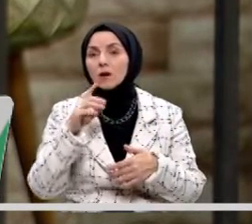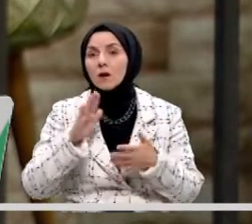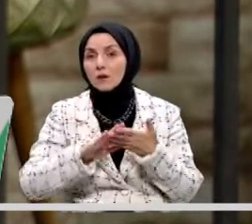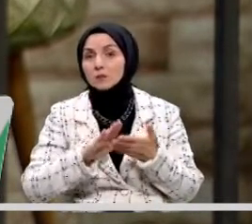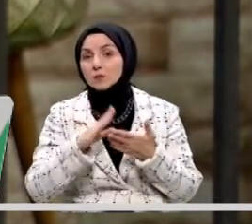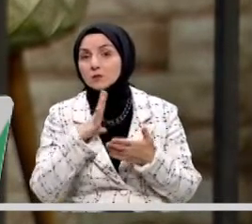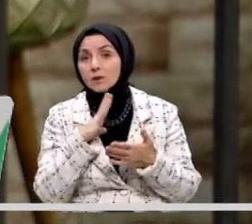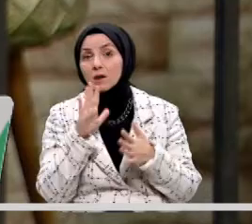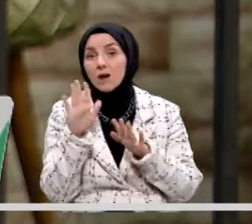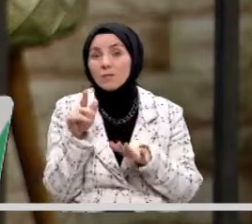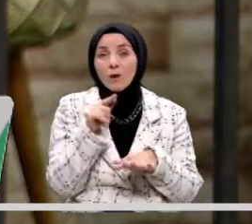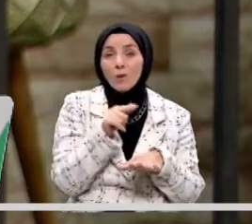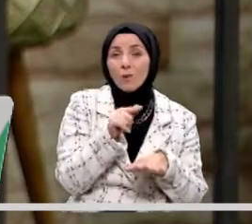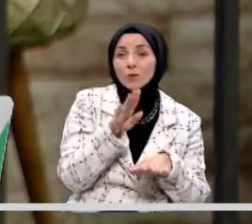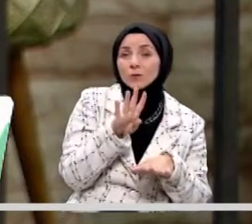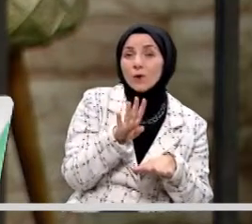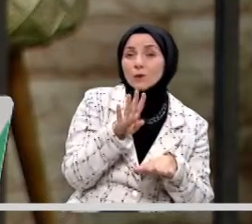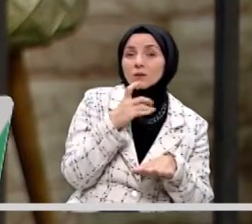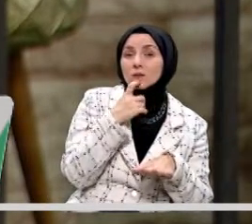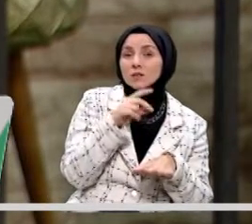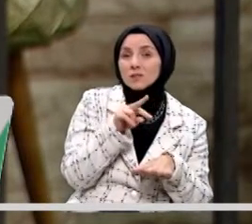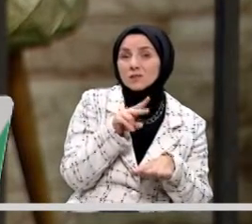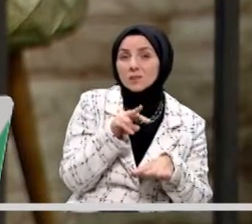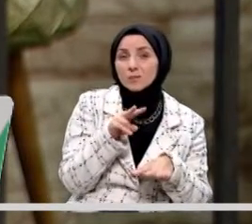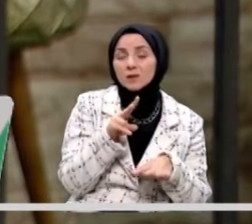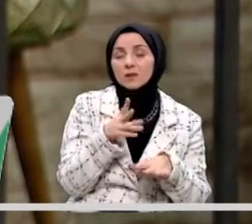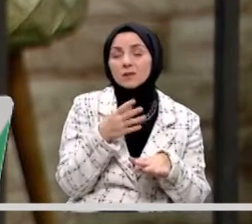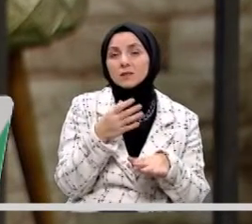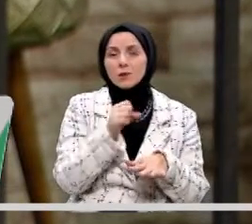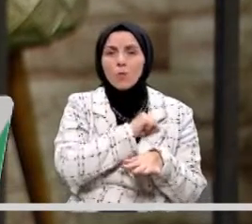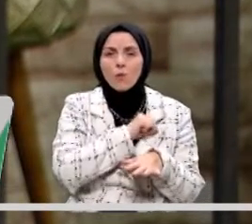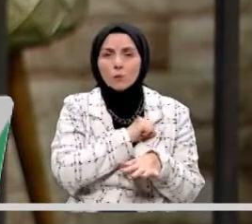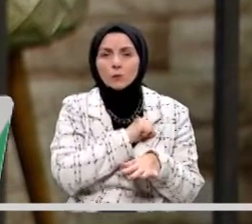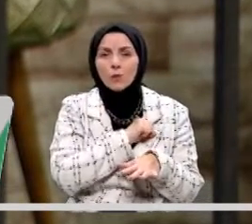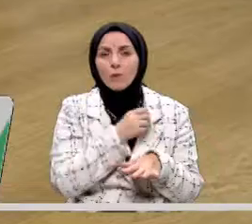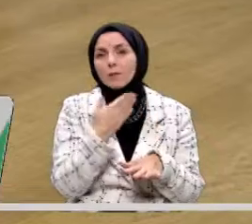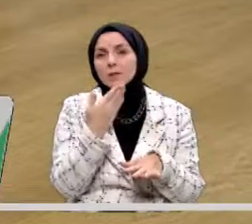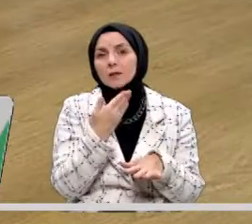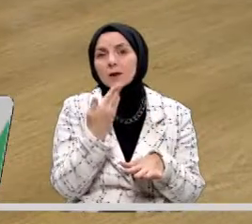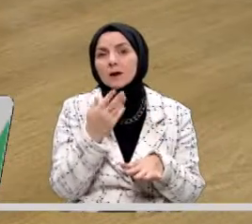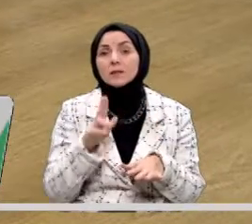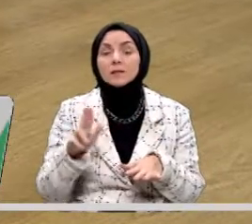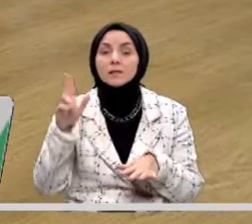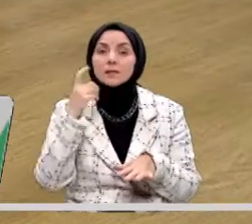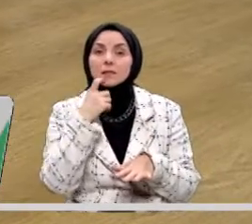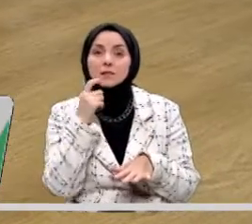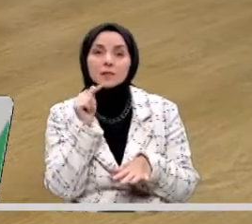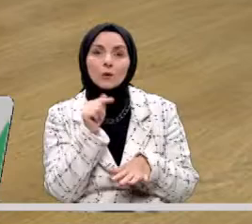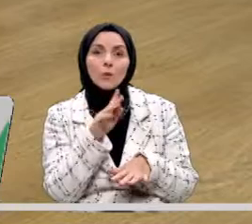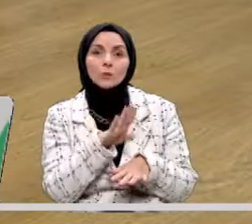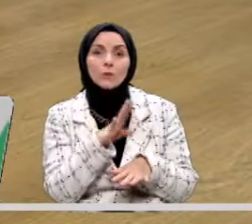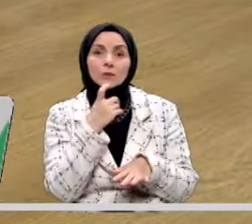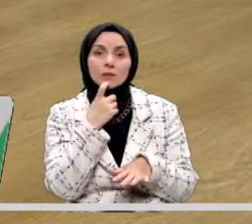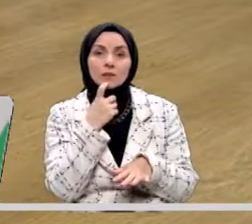yaşındakiyle 4 yaşındaki sınıfta korumasız bıraktığında 7 yaşındaki 4 yaşındaki korur mu Hayır korumaz ne yapar Orada